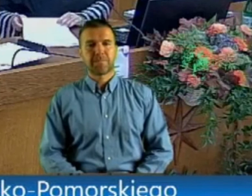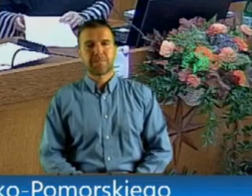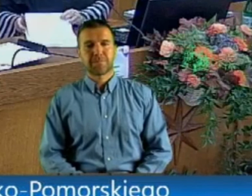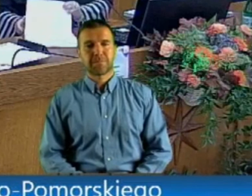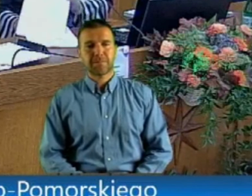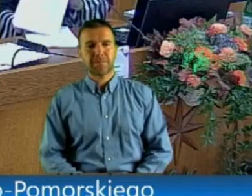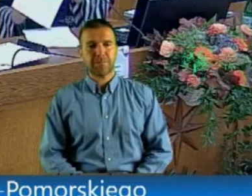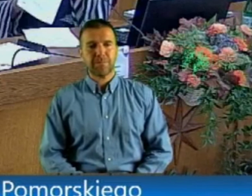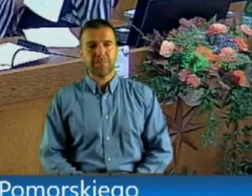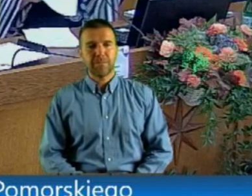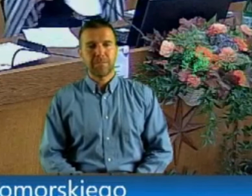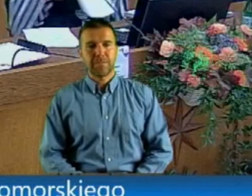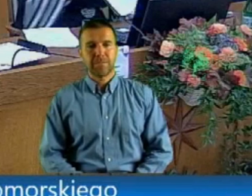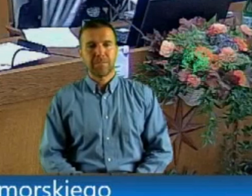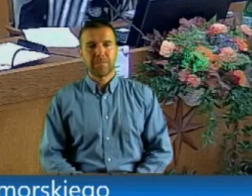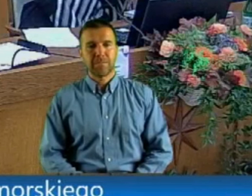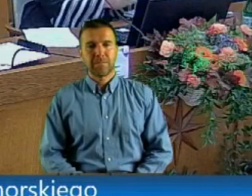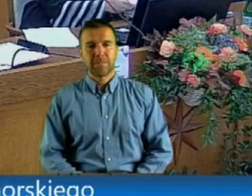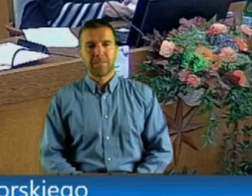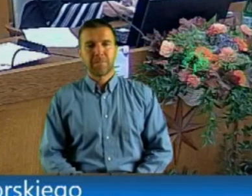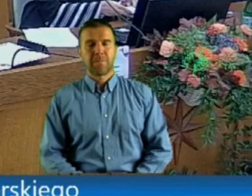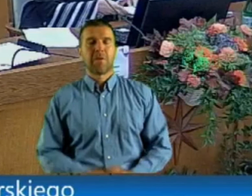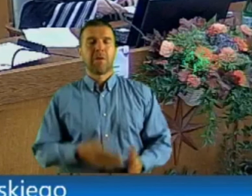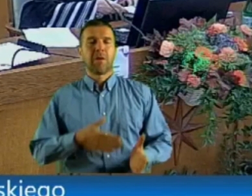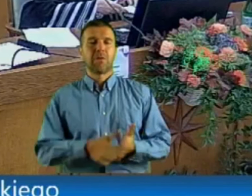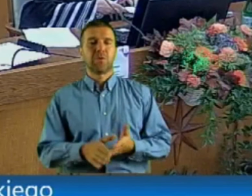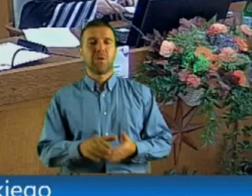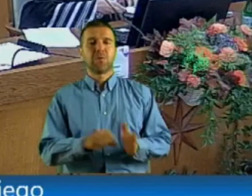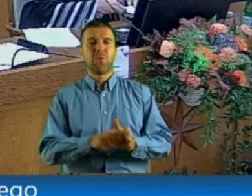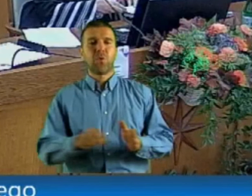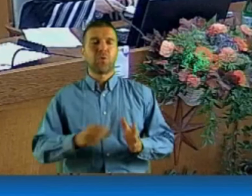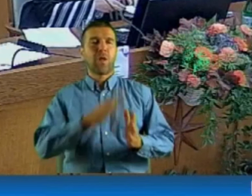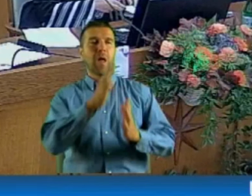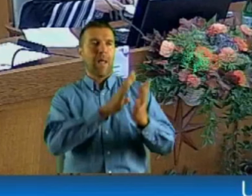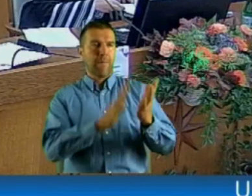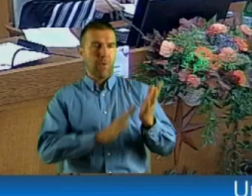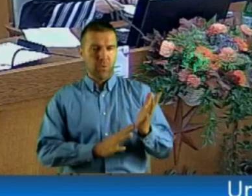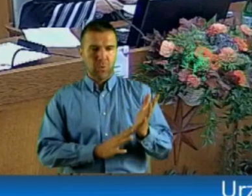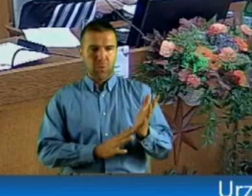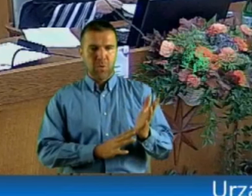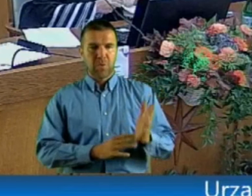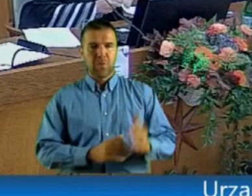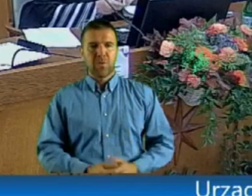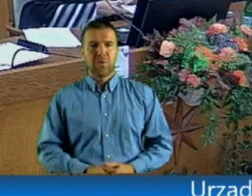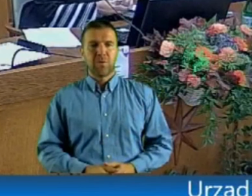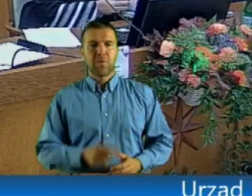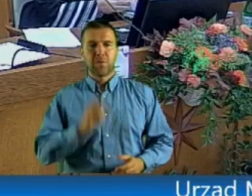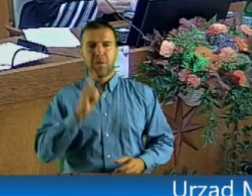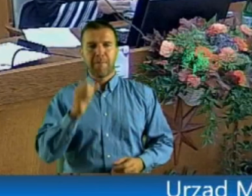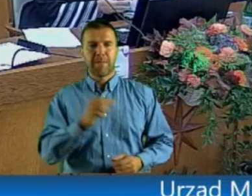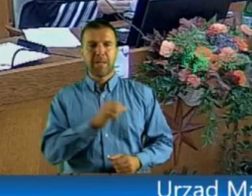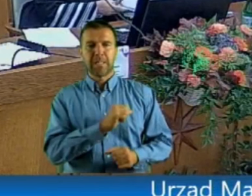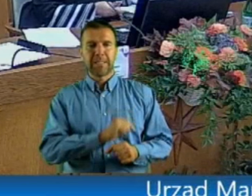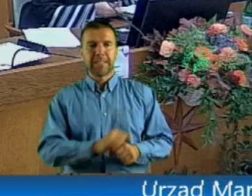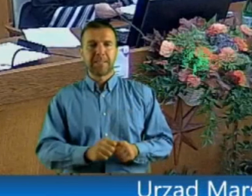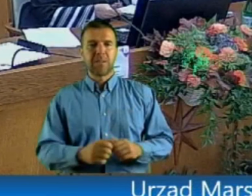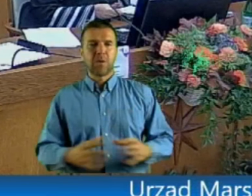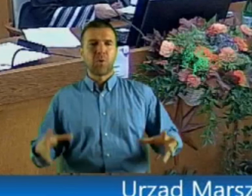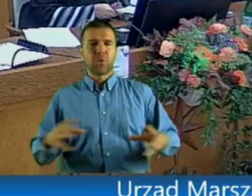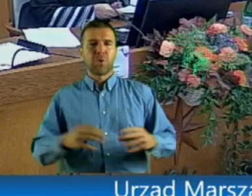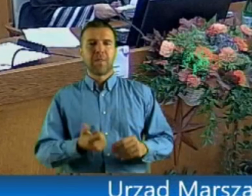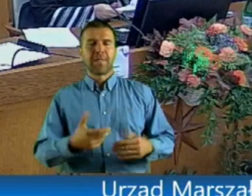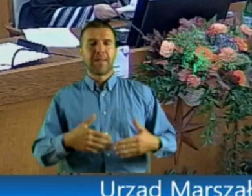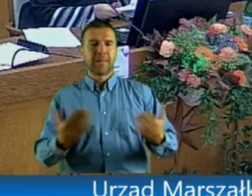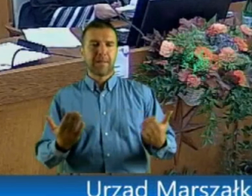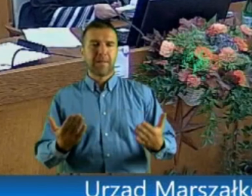ZWRP. Ale zaczynając, proszę Państwa, od raportu. Raport tak naprawdę został złożony kilka dni temu w